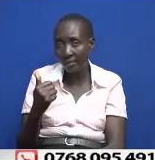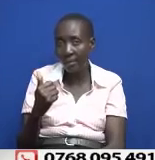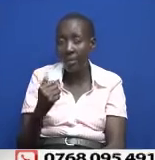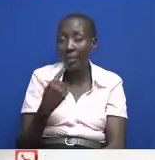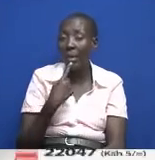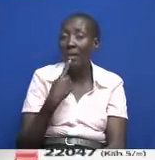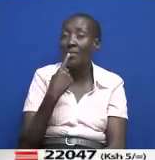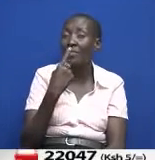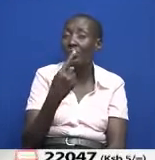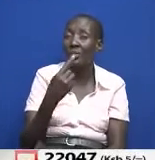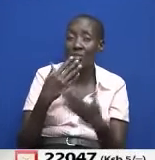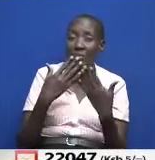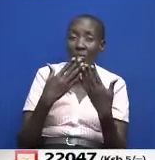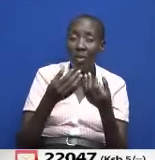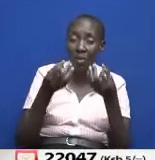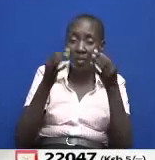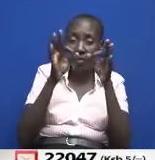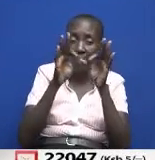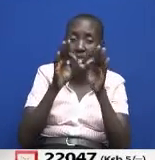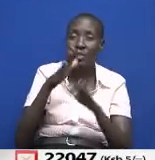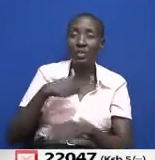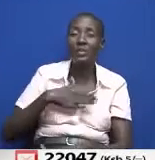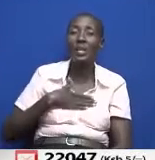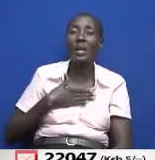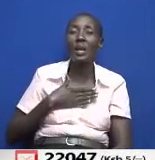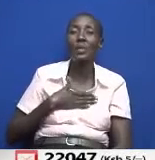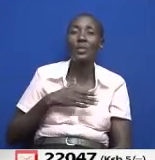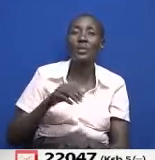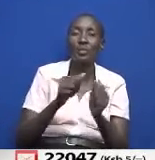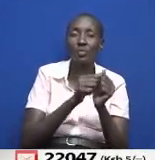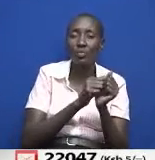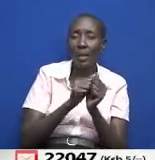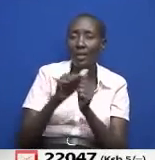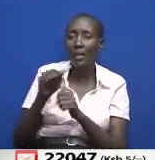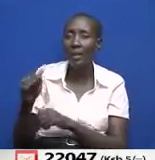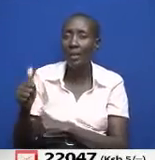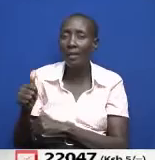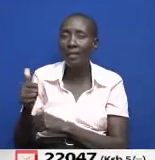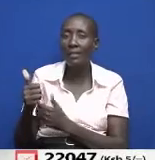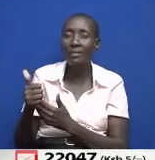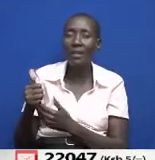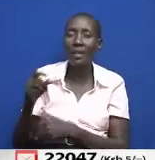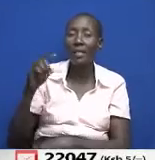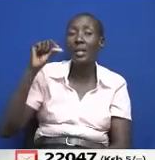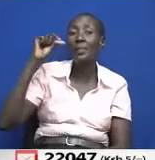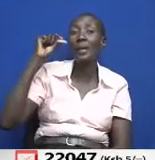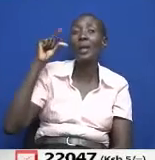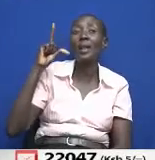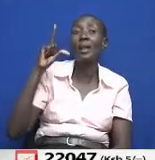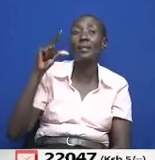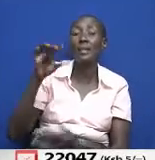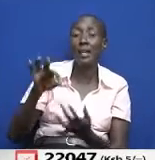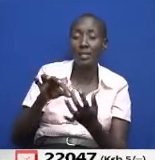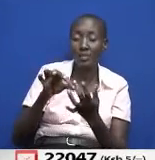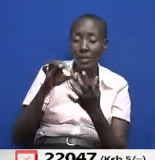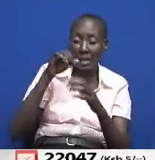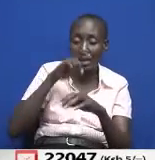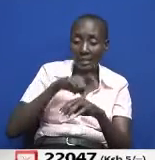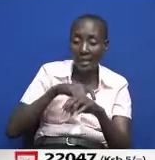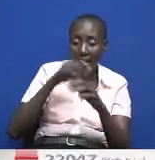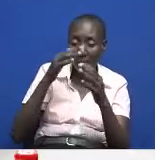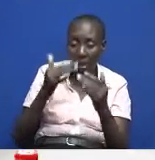Tumeshawaeleza officers wetu wa traffic na wengine ya kwamba watakuwa macho sana sana wakati huu